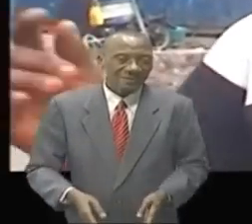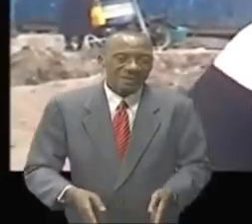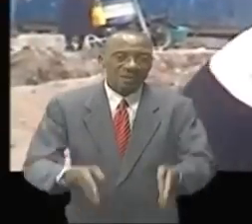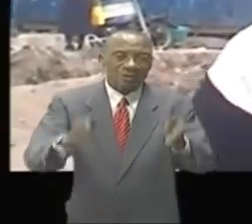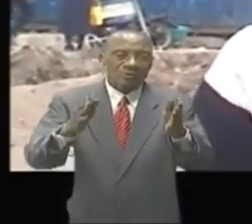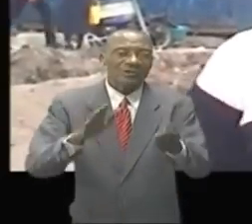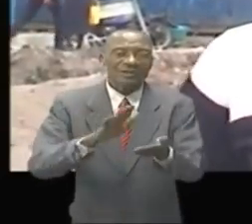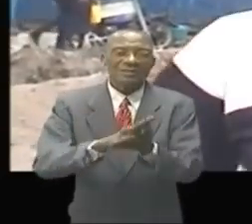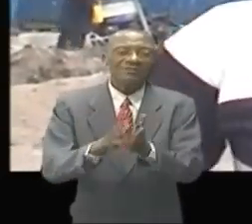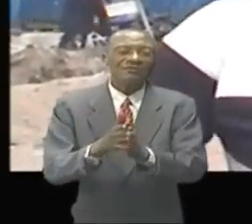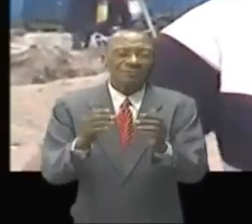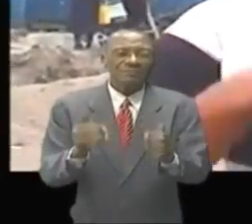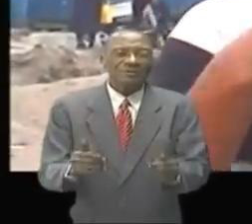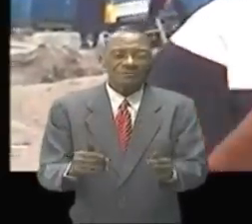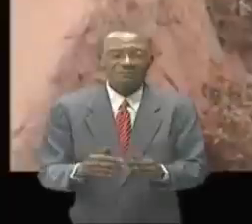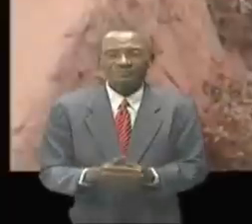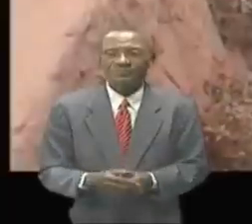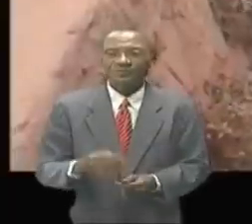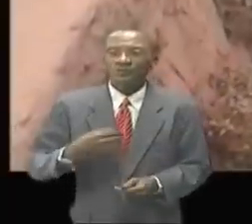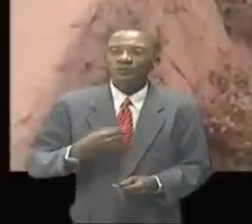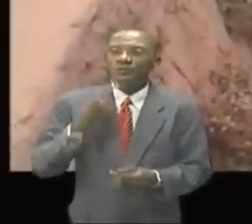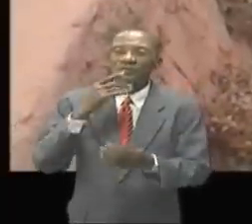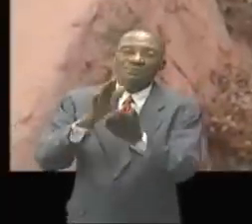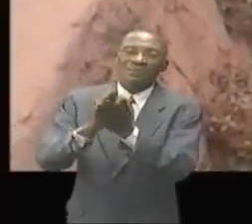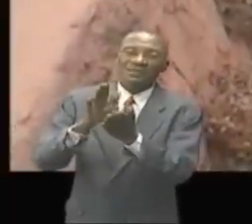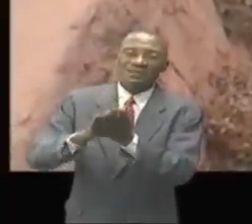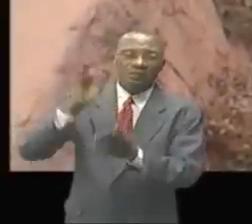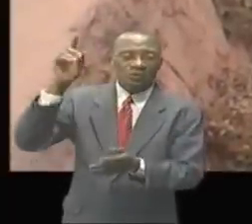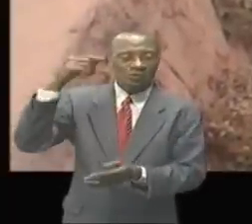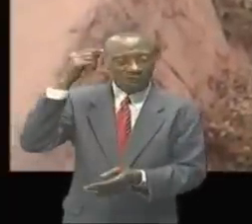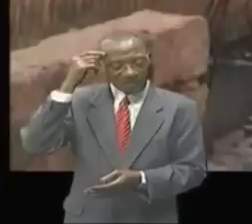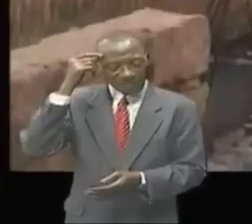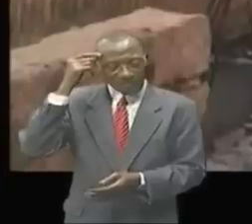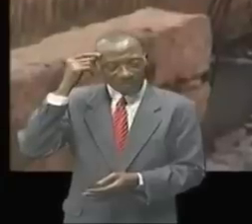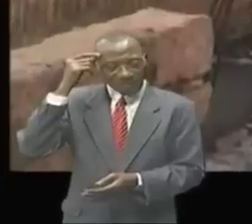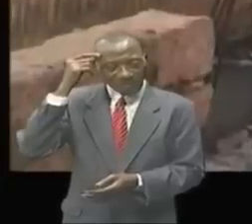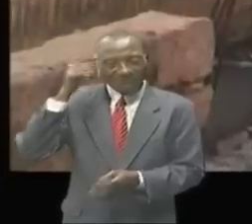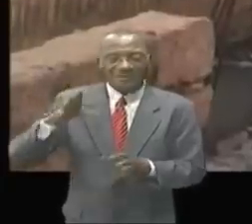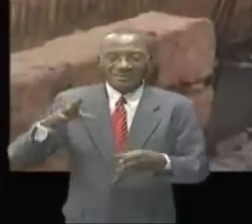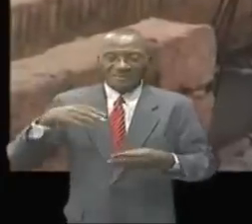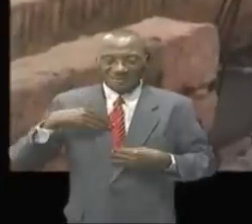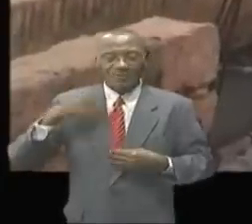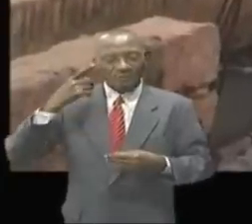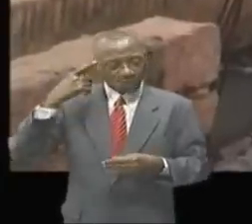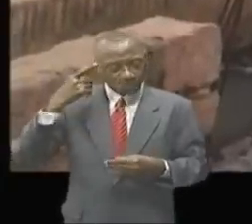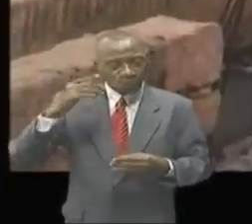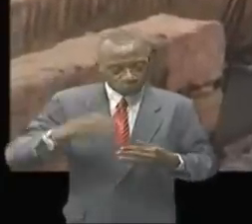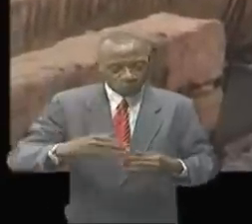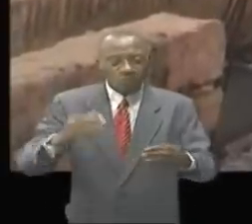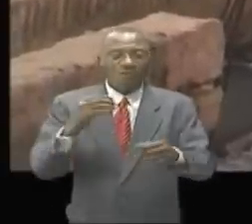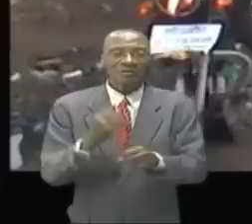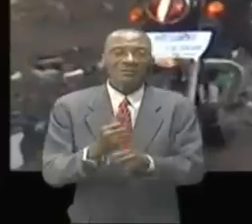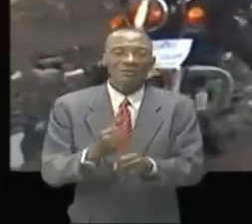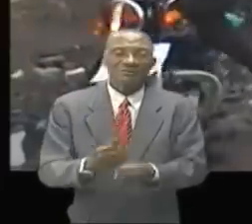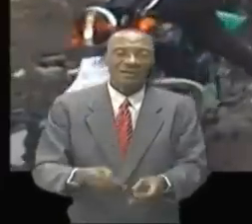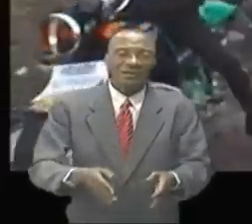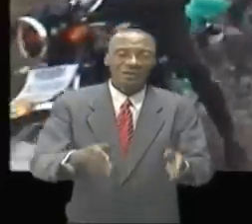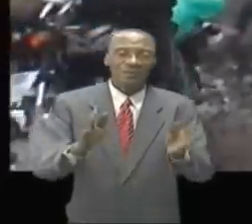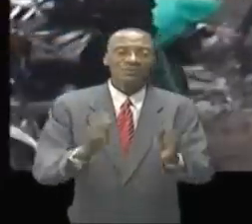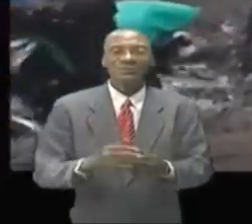Nous saluons l'idée du gouvernement de réhabiliter l'avenue Sayo, nous les habitants d'Ngiringiri.